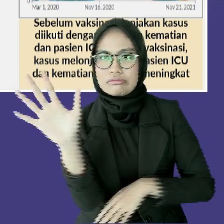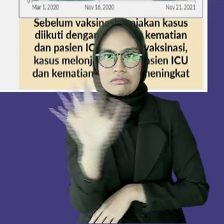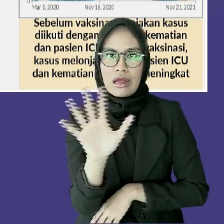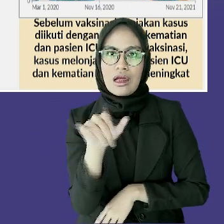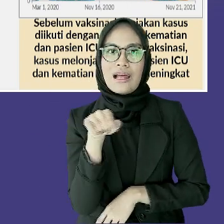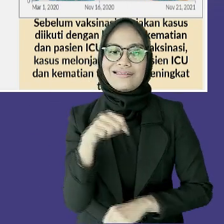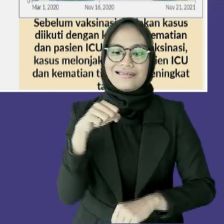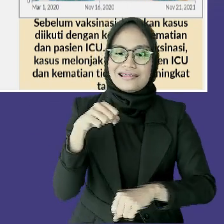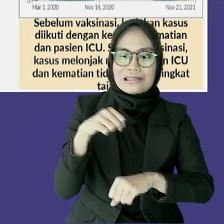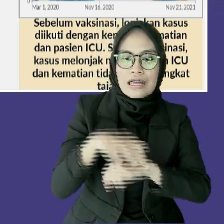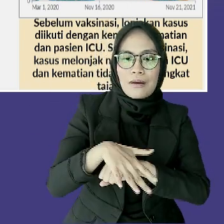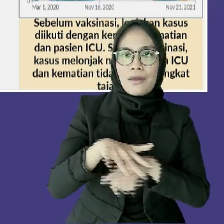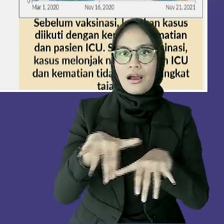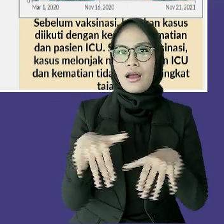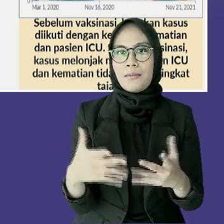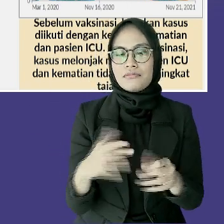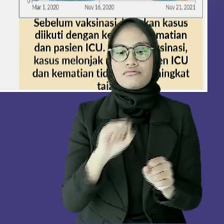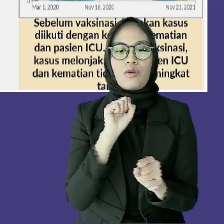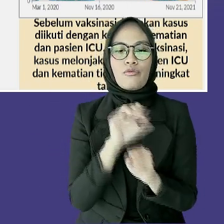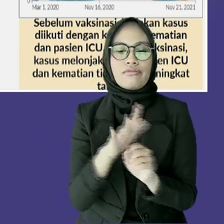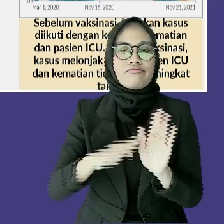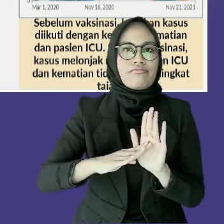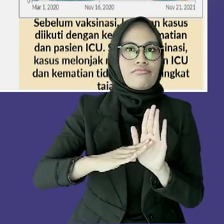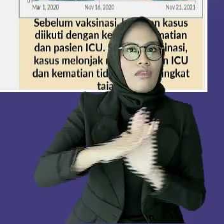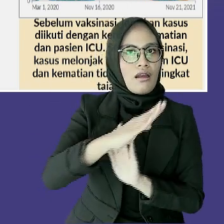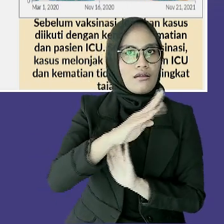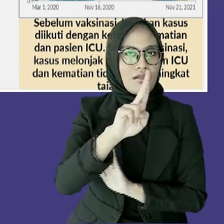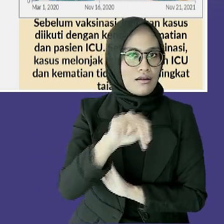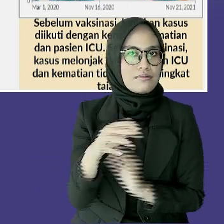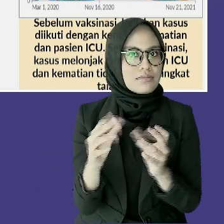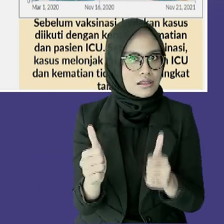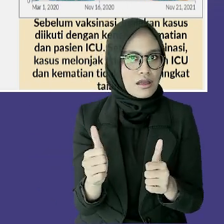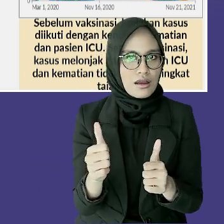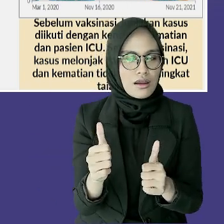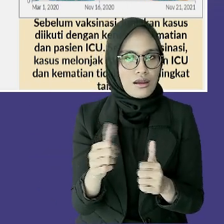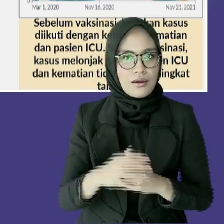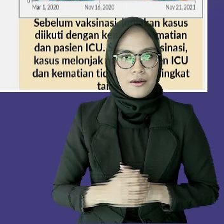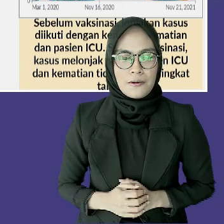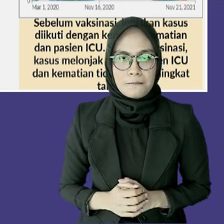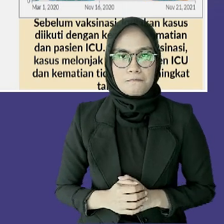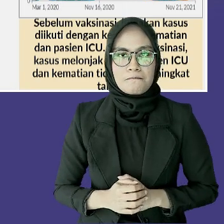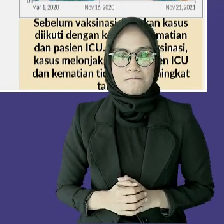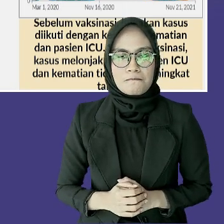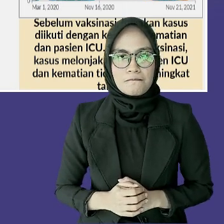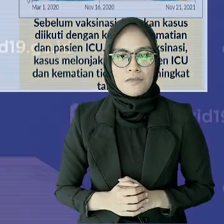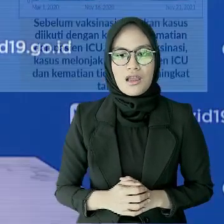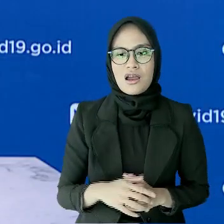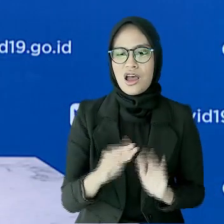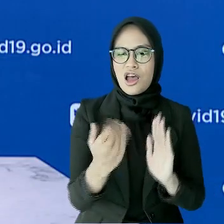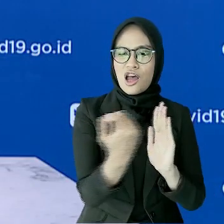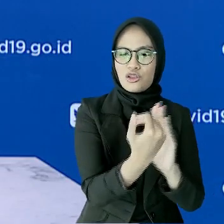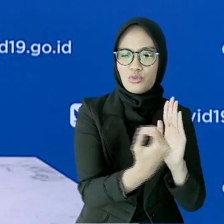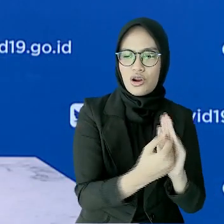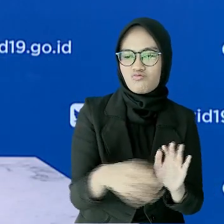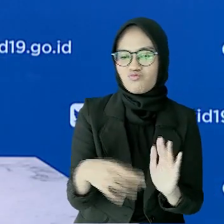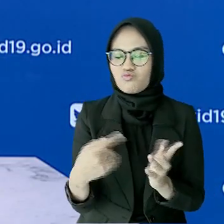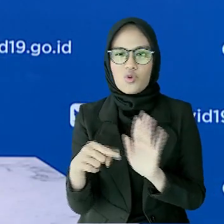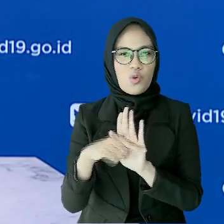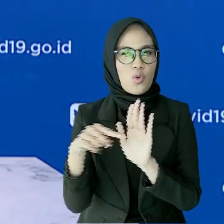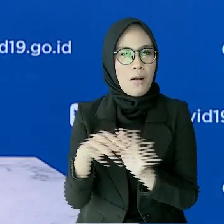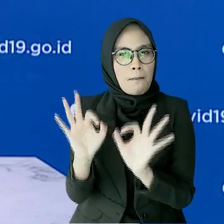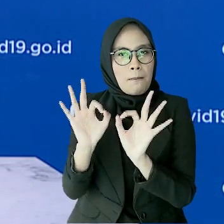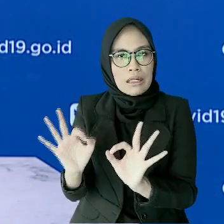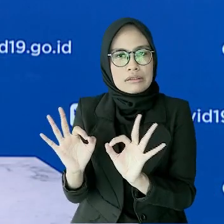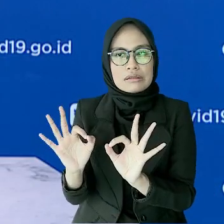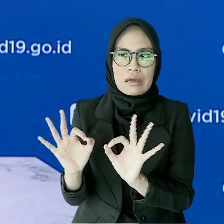dapat mengakibatkan lonjakan kasus yang sangat tajam. Penerapan kebijakan yang kurang tepat dapat memicu resistensi